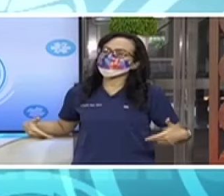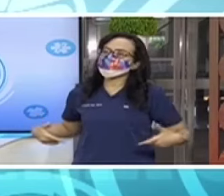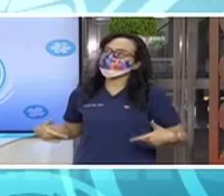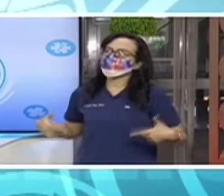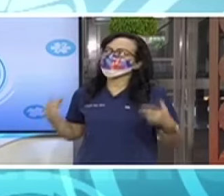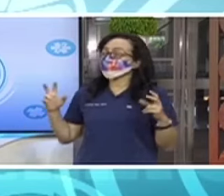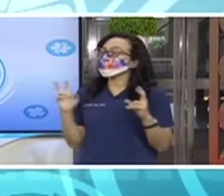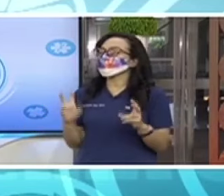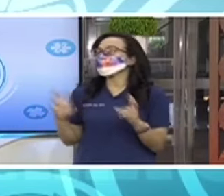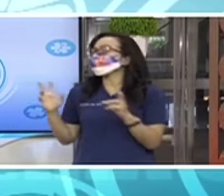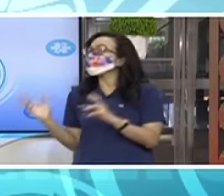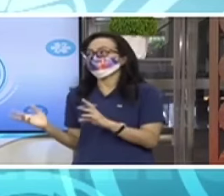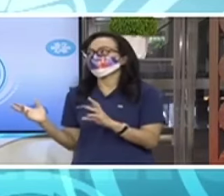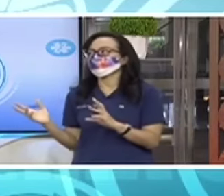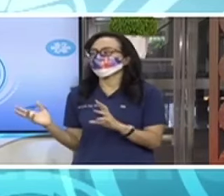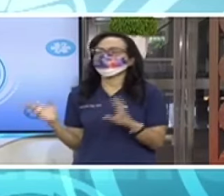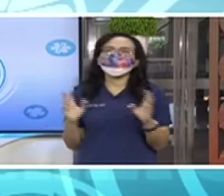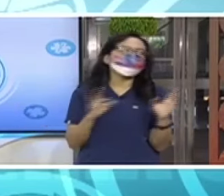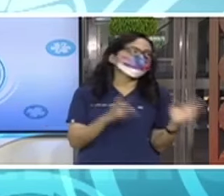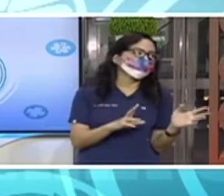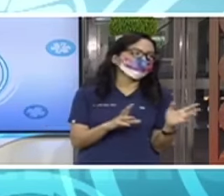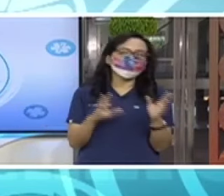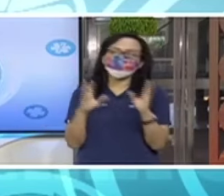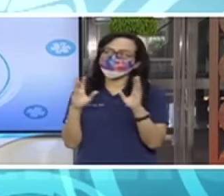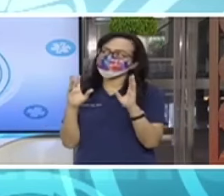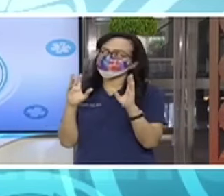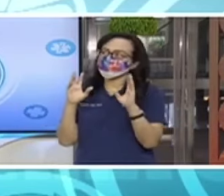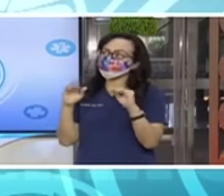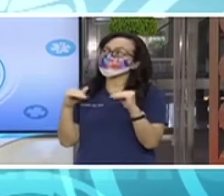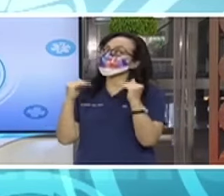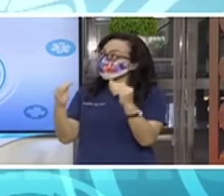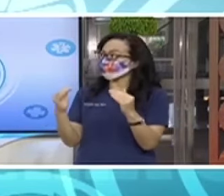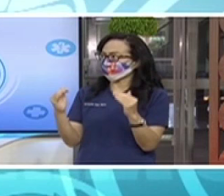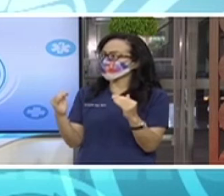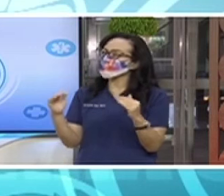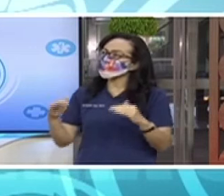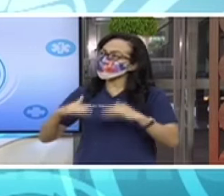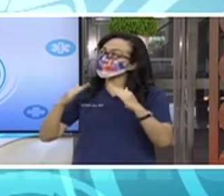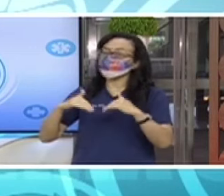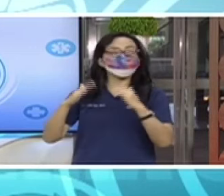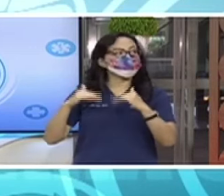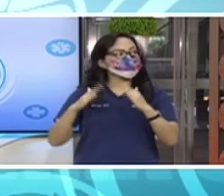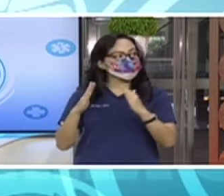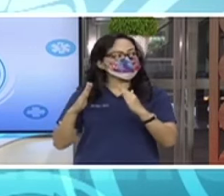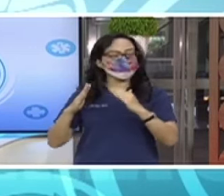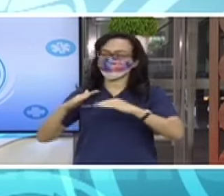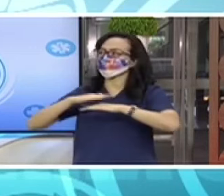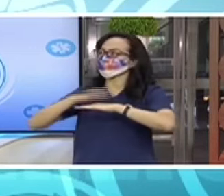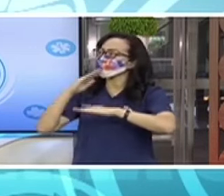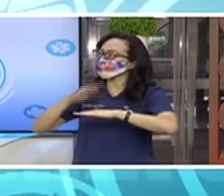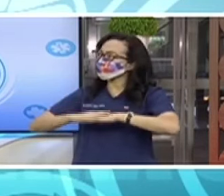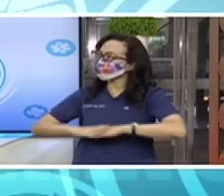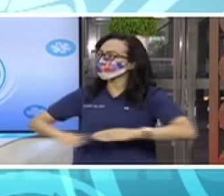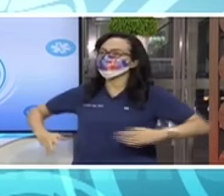mengaktivasi ee otot pernafasan sekunder kita bilang ya Kenapa sekunder karena itu bukan ee otot yang utama dipakai tapi bisa membantu pernafasan